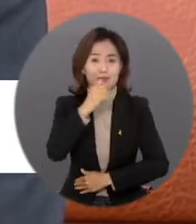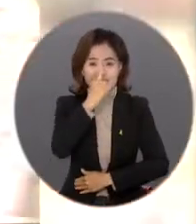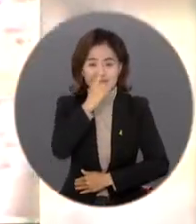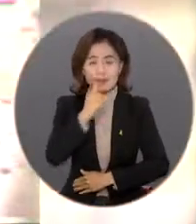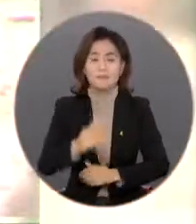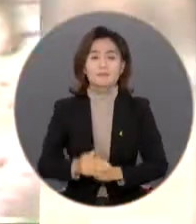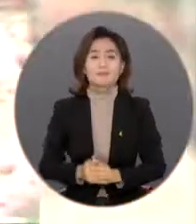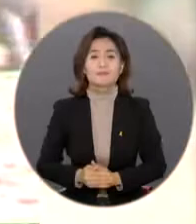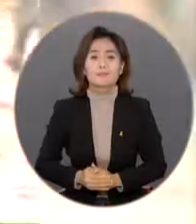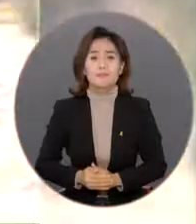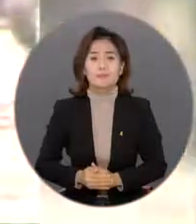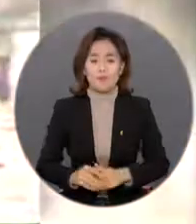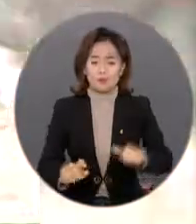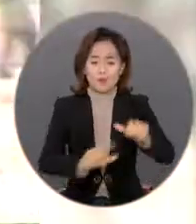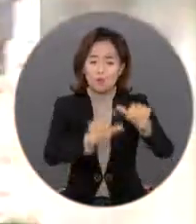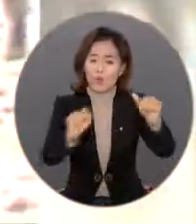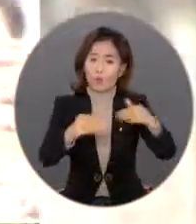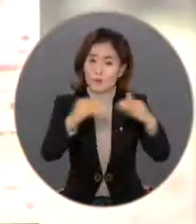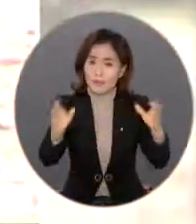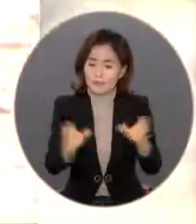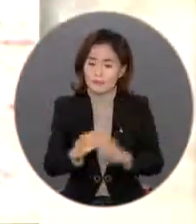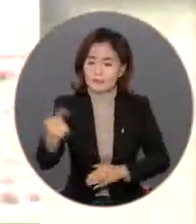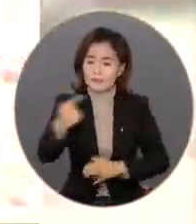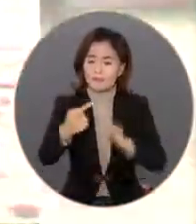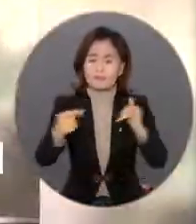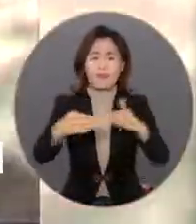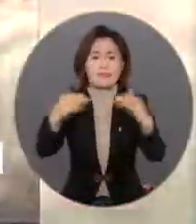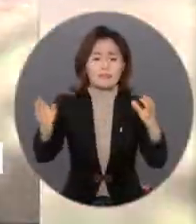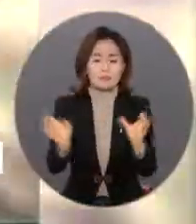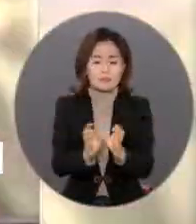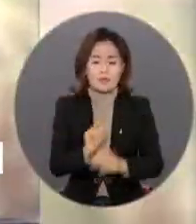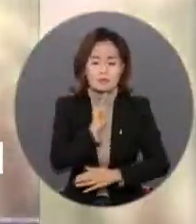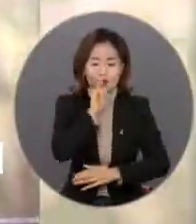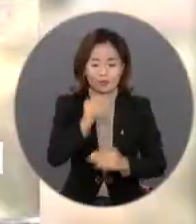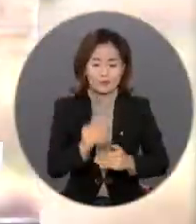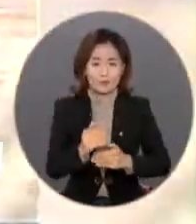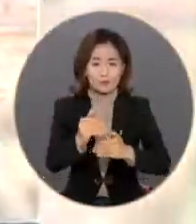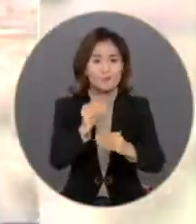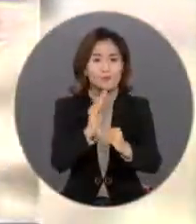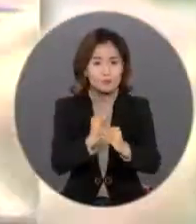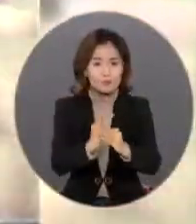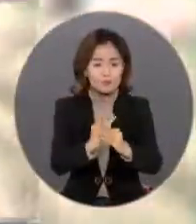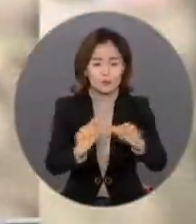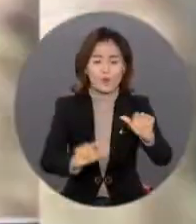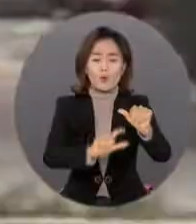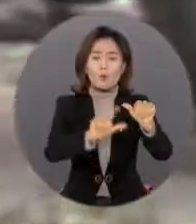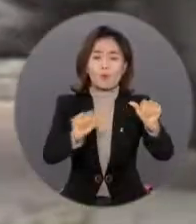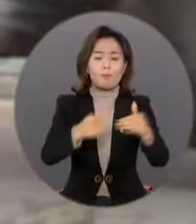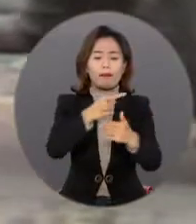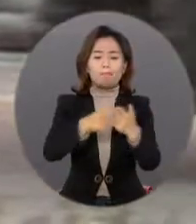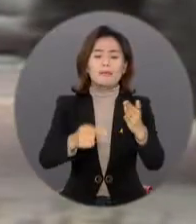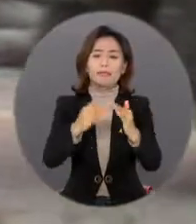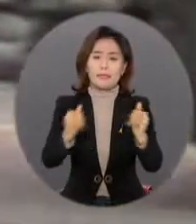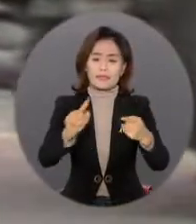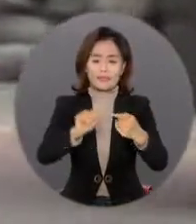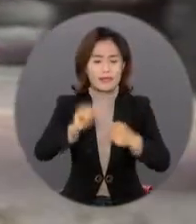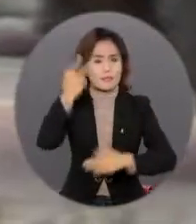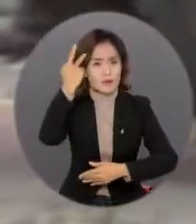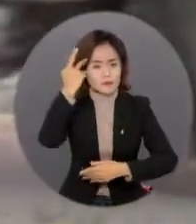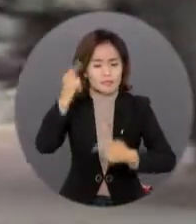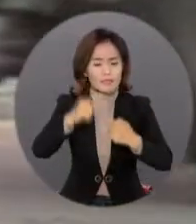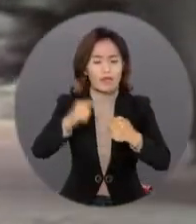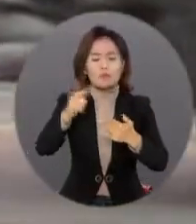받고. 5월 단체들이 천여 명대 집단 소송을 준비하고 있는 만큼 5.18 피해자들에 대한